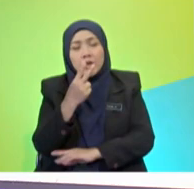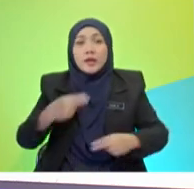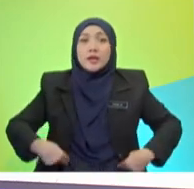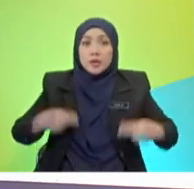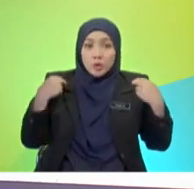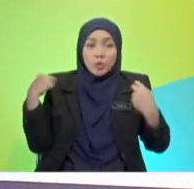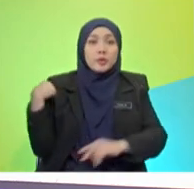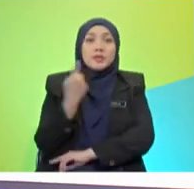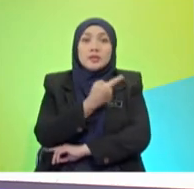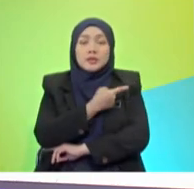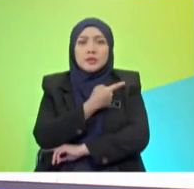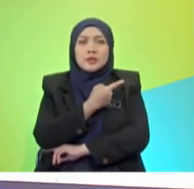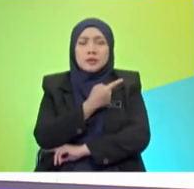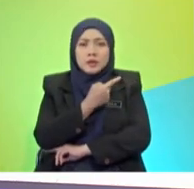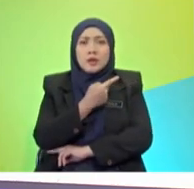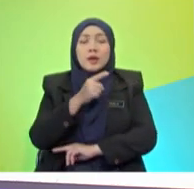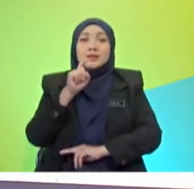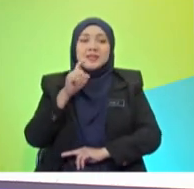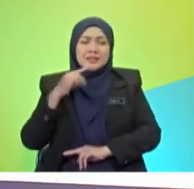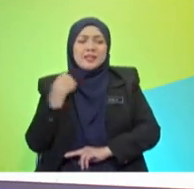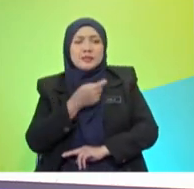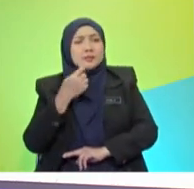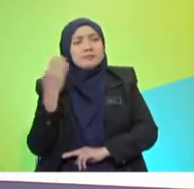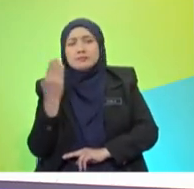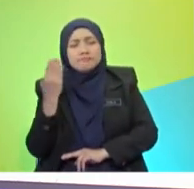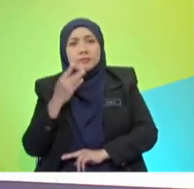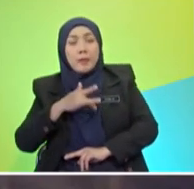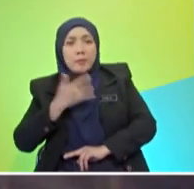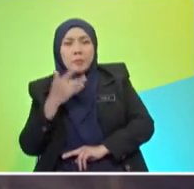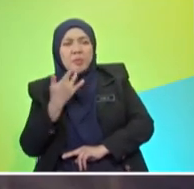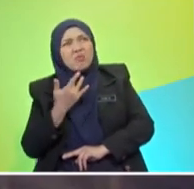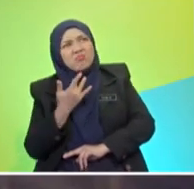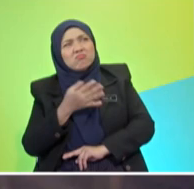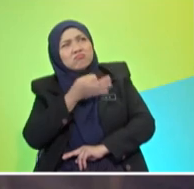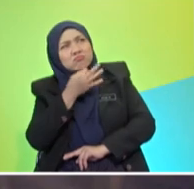kita, kita sebenarnya kita dah meramal tanpa kita sedar. Oh, ya ke, cikgu? Macam tadilah.